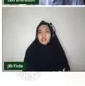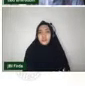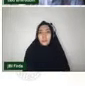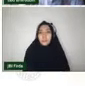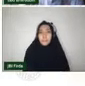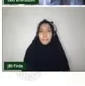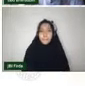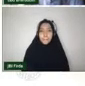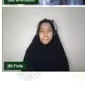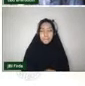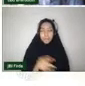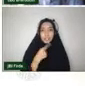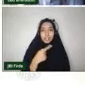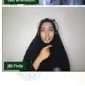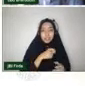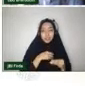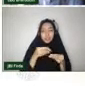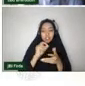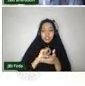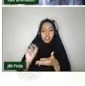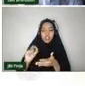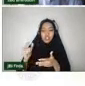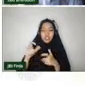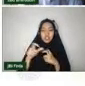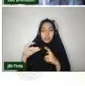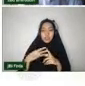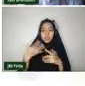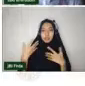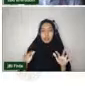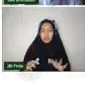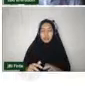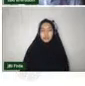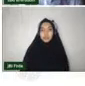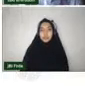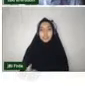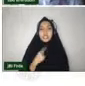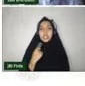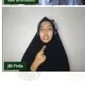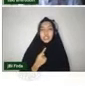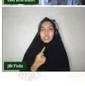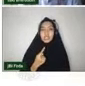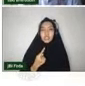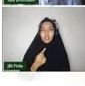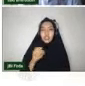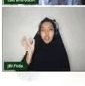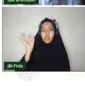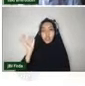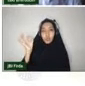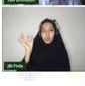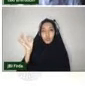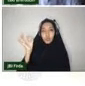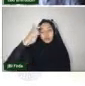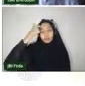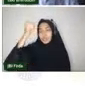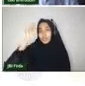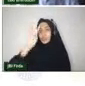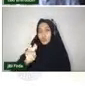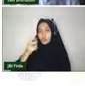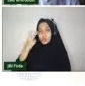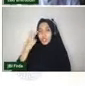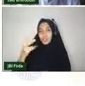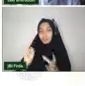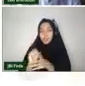kita sudah menyekolahkan mereka di sekolah luar biasa. Jadi, kita sebagai orang tua itu juga harus cerdas gitu, melihat dengan